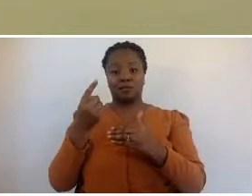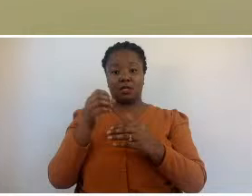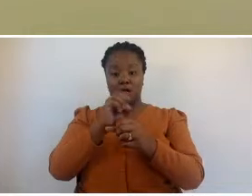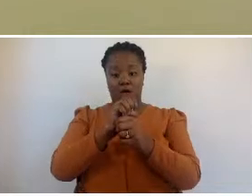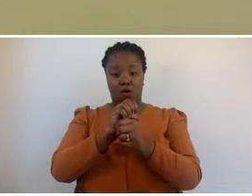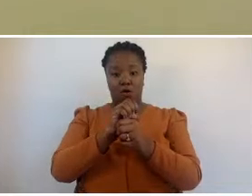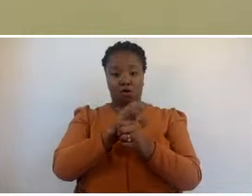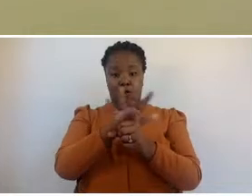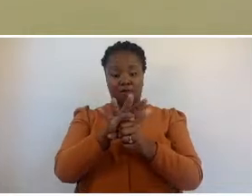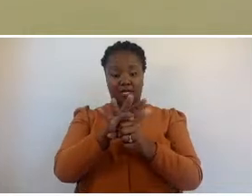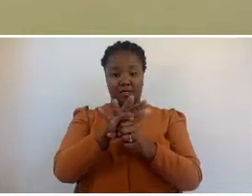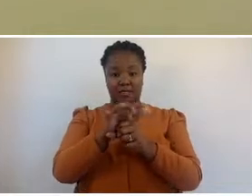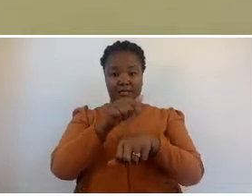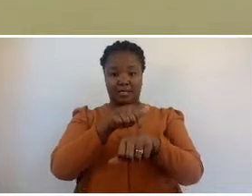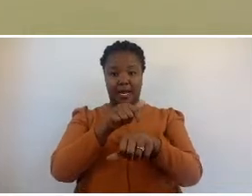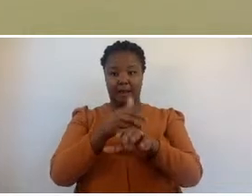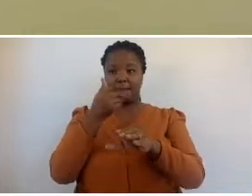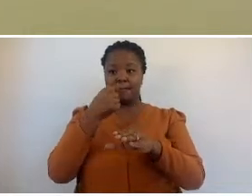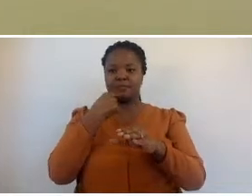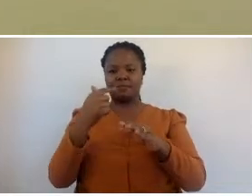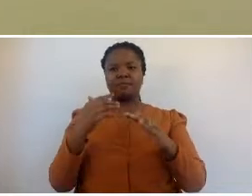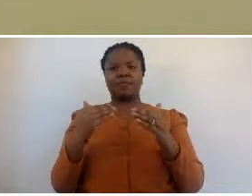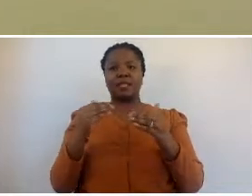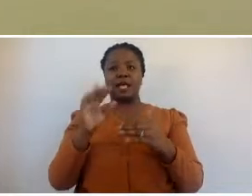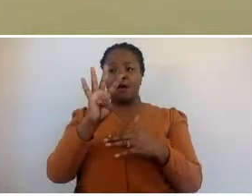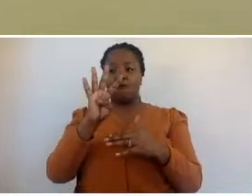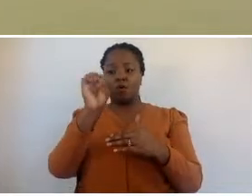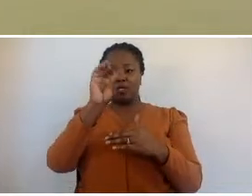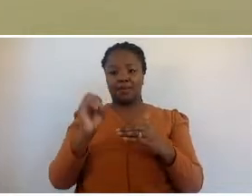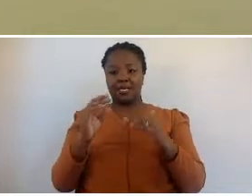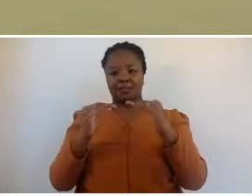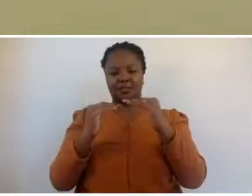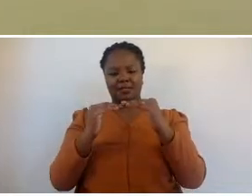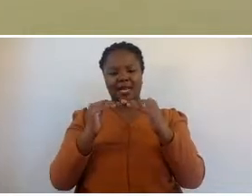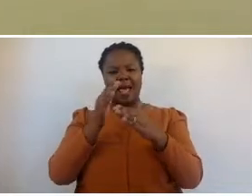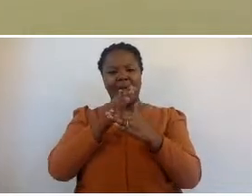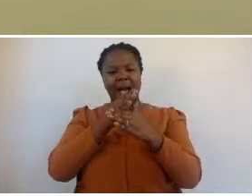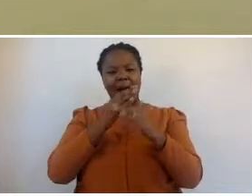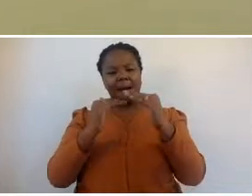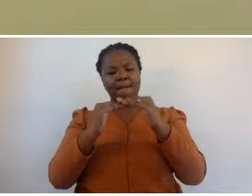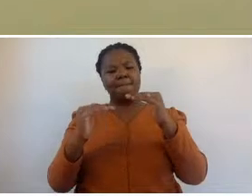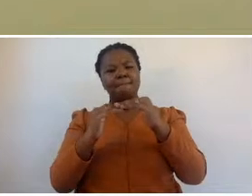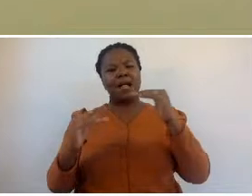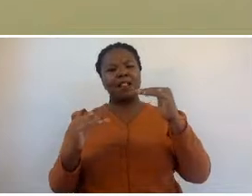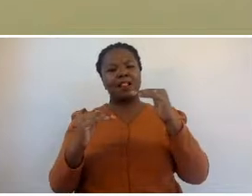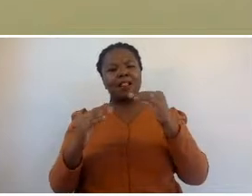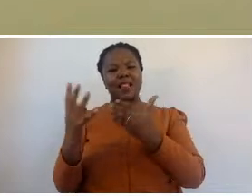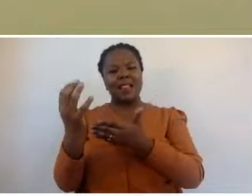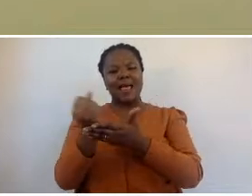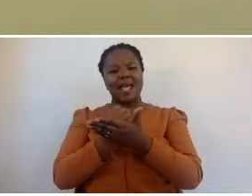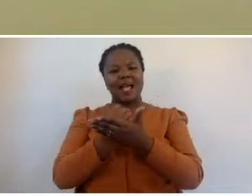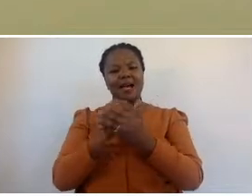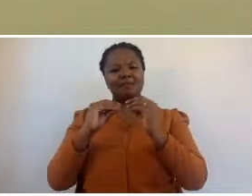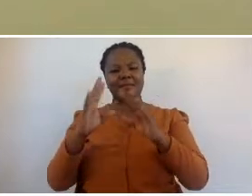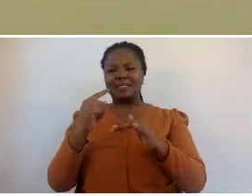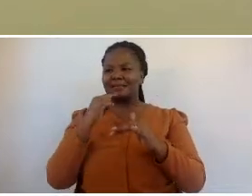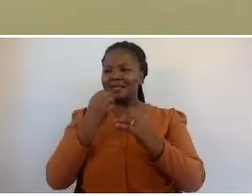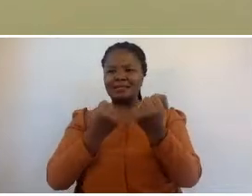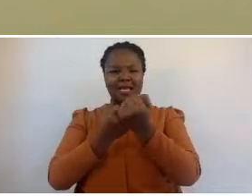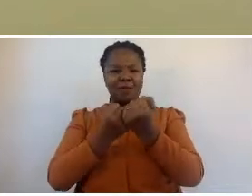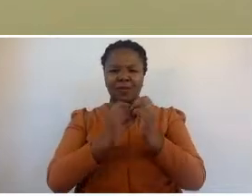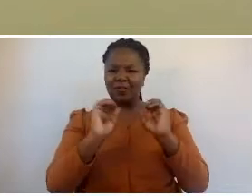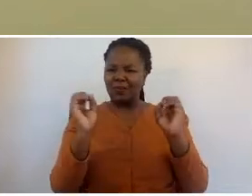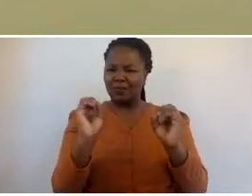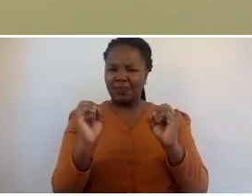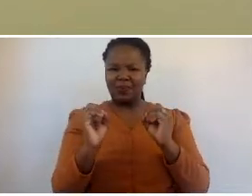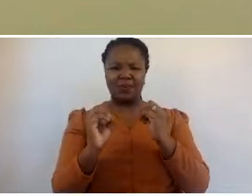des pays à faible revenu, pays de la tranche supérieure des revenus intermédiaires, n'ont pas appuyé les abonnements qui sont à l'exclusion. Par exemple, les pauvres, les